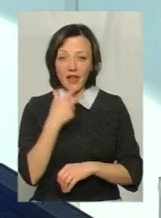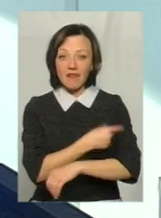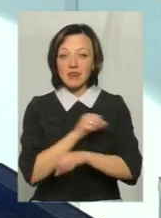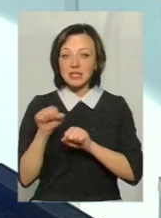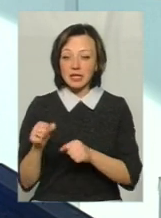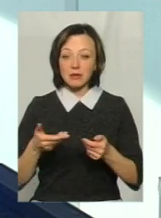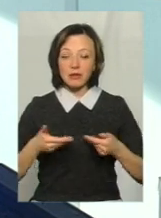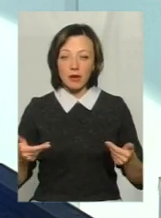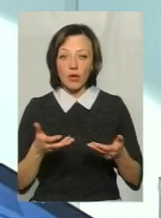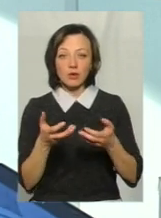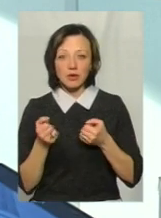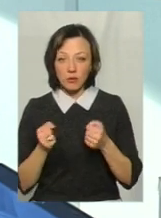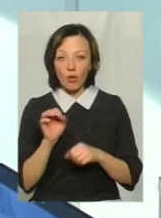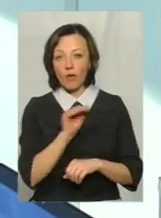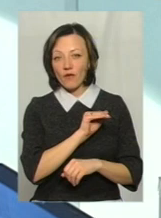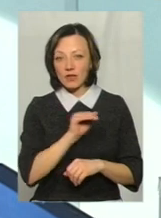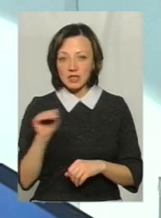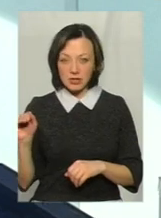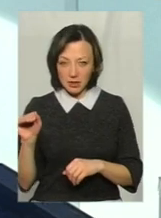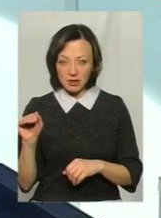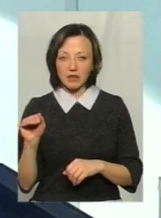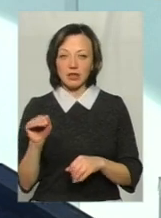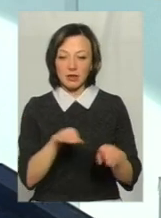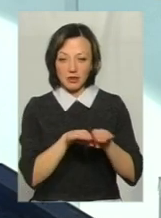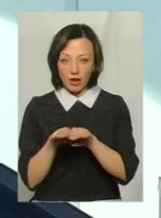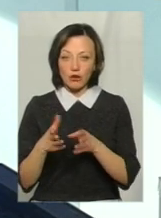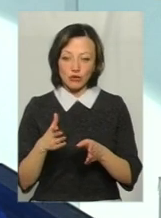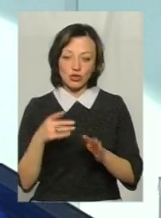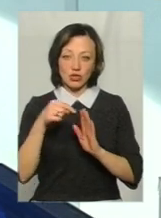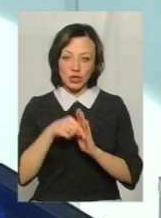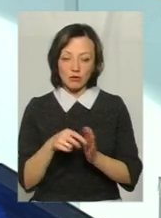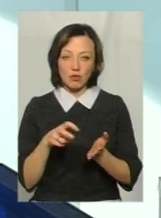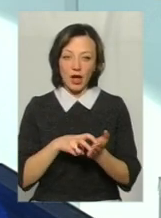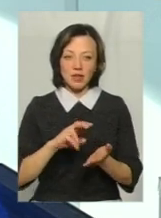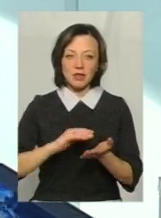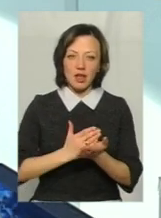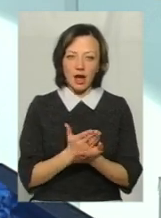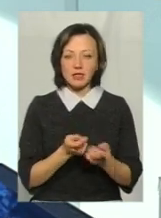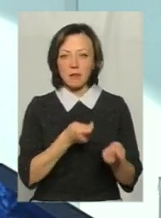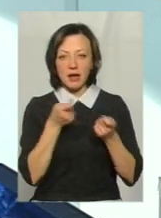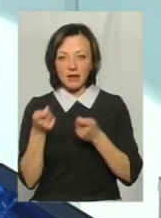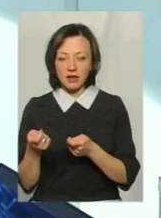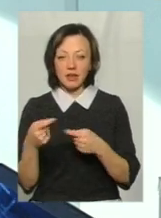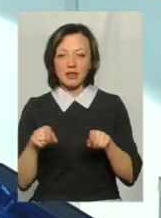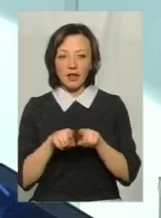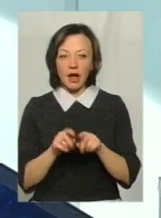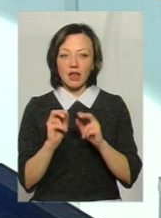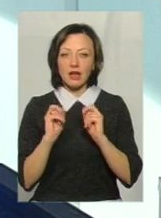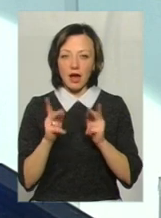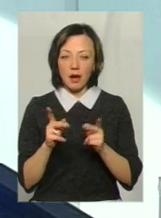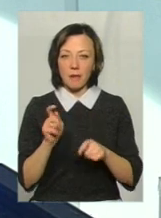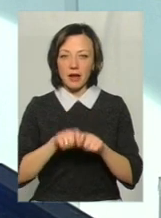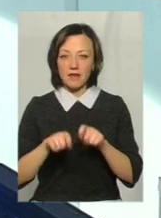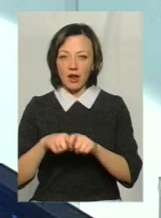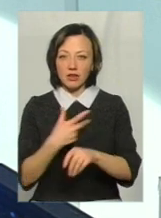які ми отримуємо з офіційних витоків. І якщо говорять, що вони бояться за її якість, за перевезення, то так, як перевіряються